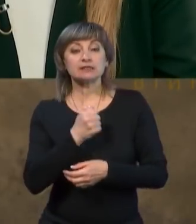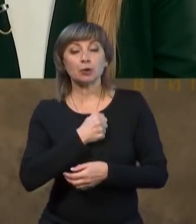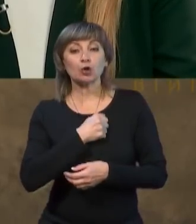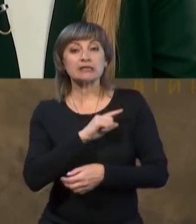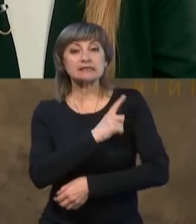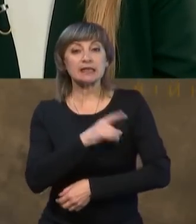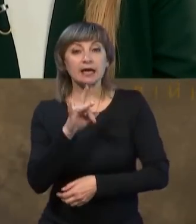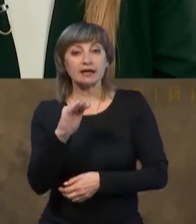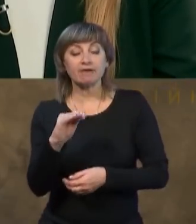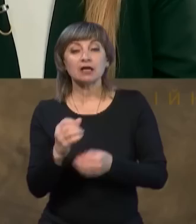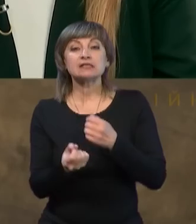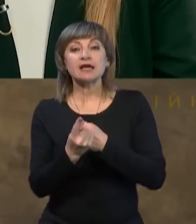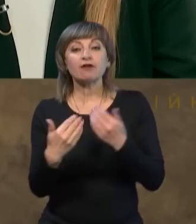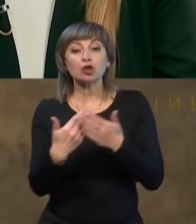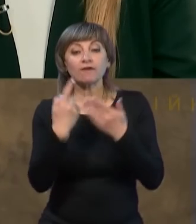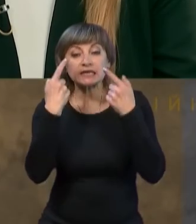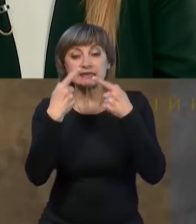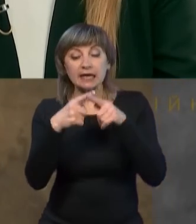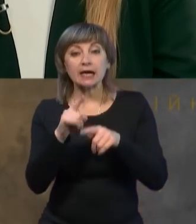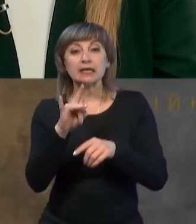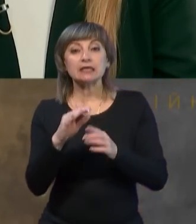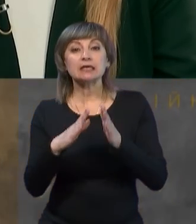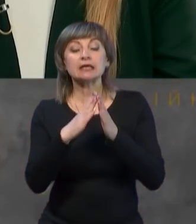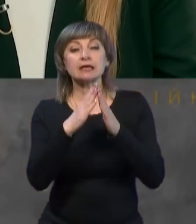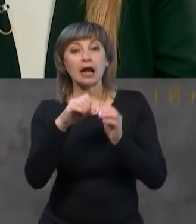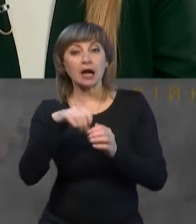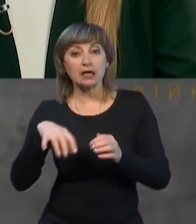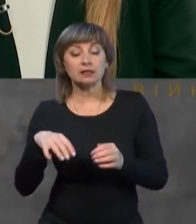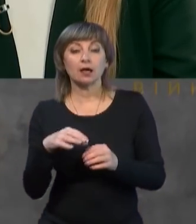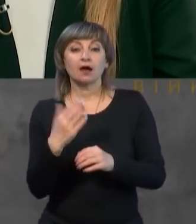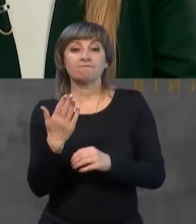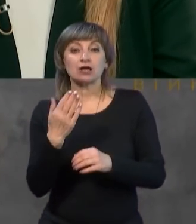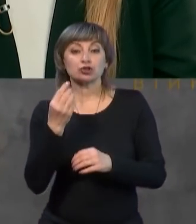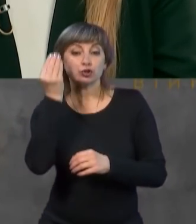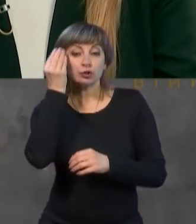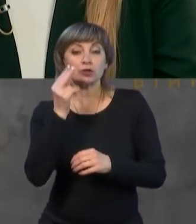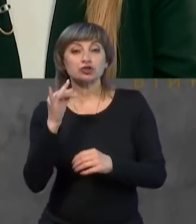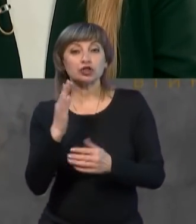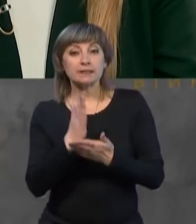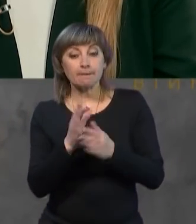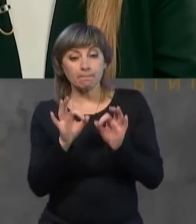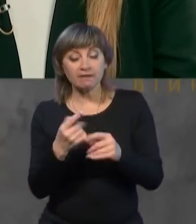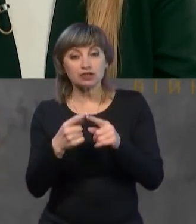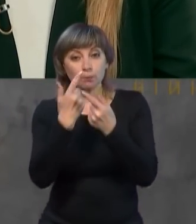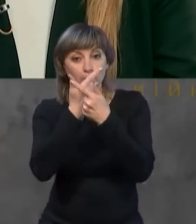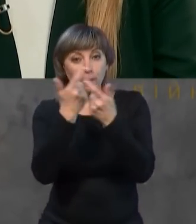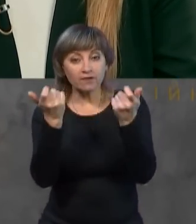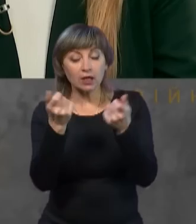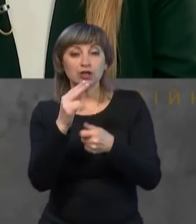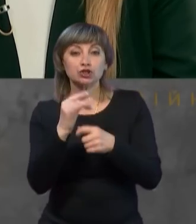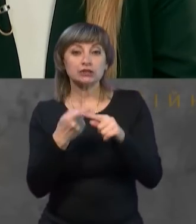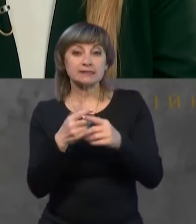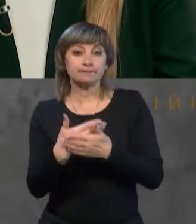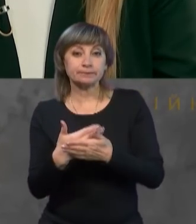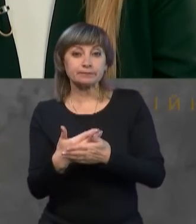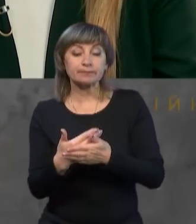нібито з'явиться нова техніка військова і ракети. Власне, на вашу думку, чи є правда в цьому повідомленні, чи все-таки це такий ніби